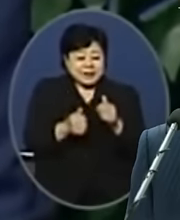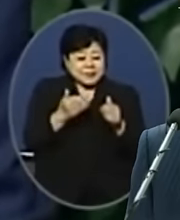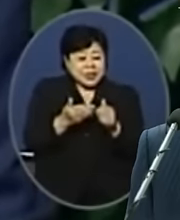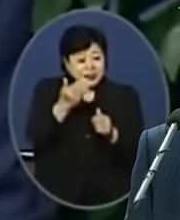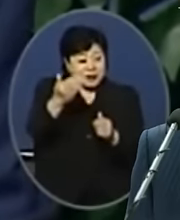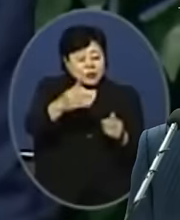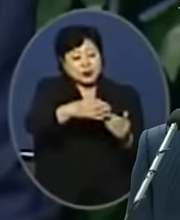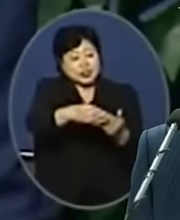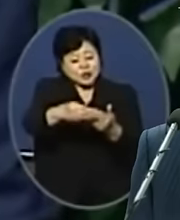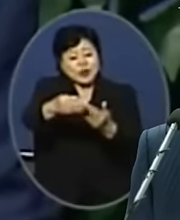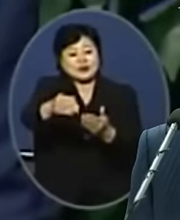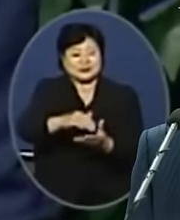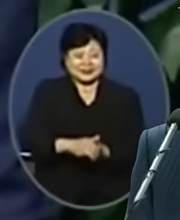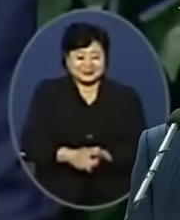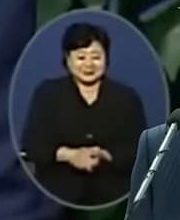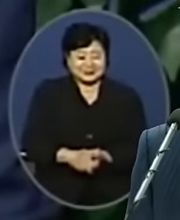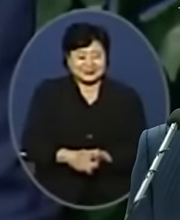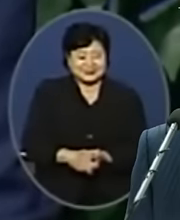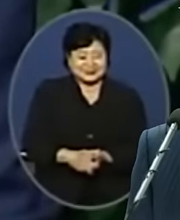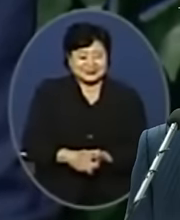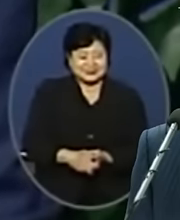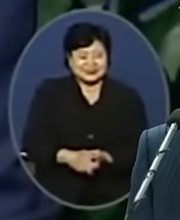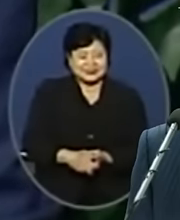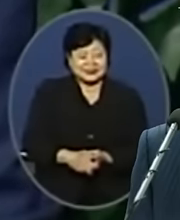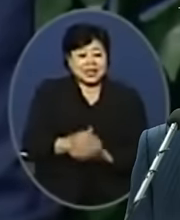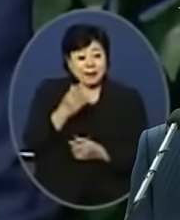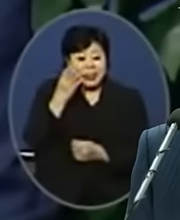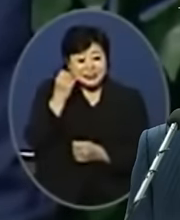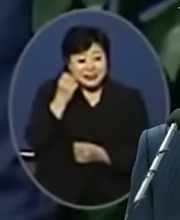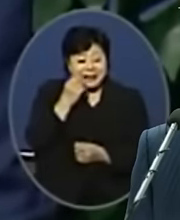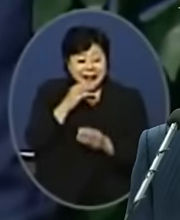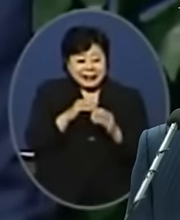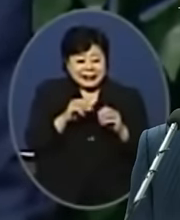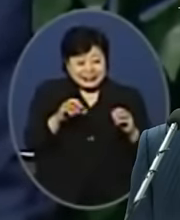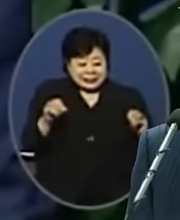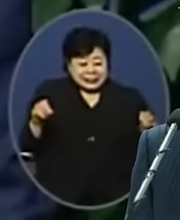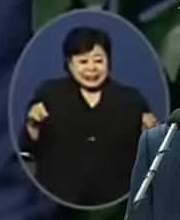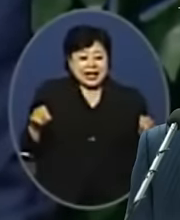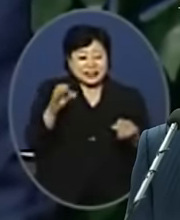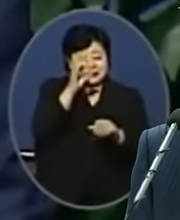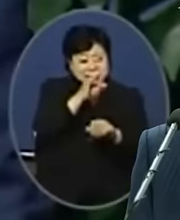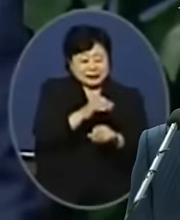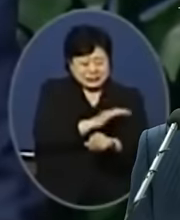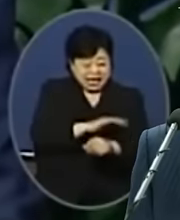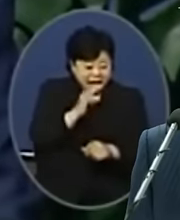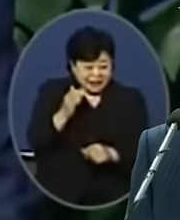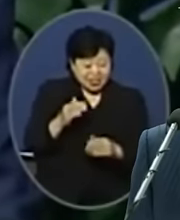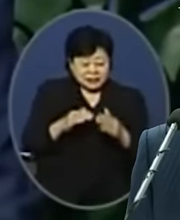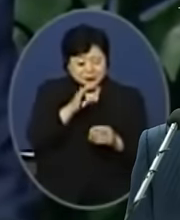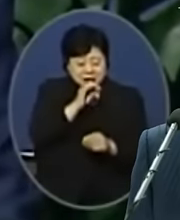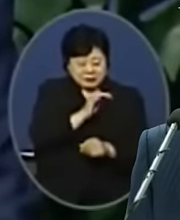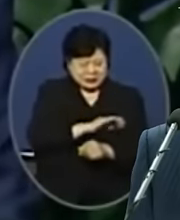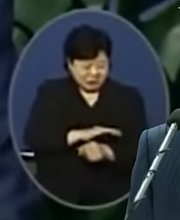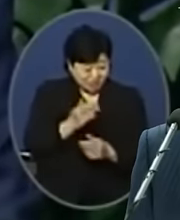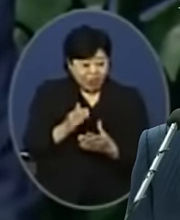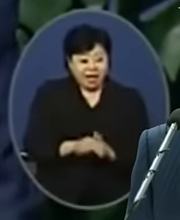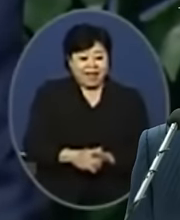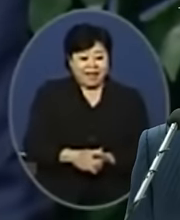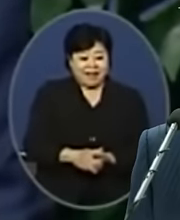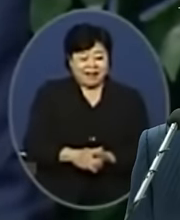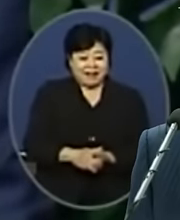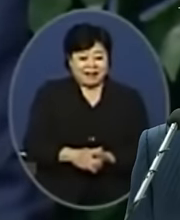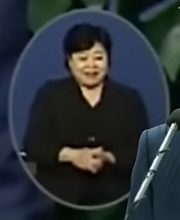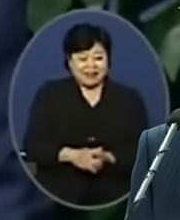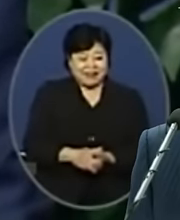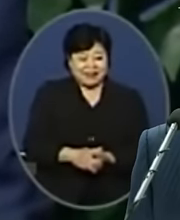하나님께서 여러분을 이끌기 시작하면 그 다음부터 이상하게 땅을 사라면 사놓으면 잘 되고 집을 사라면 집을 사놓으면 잘 되고